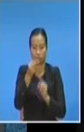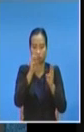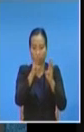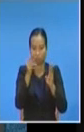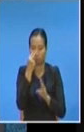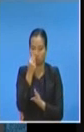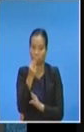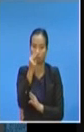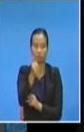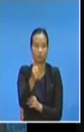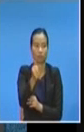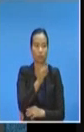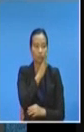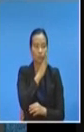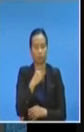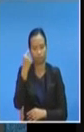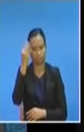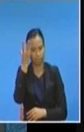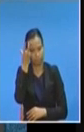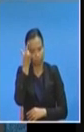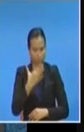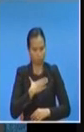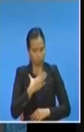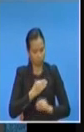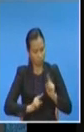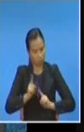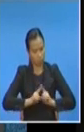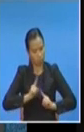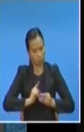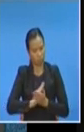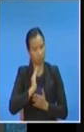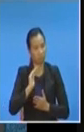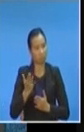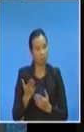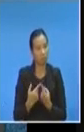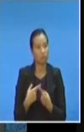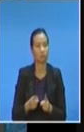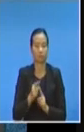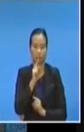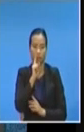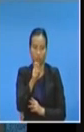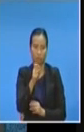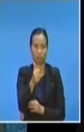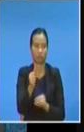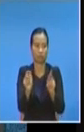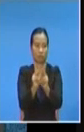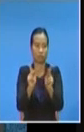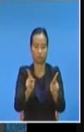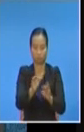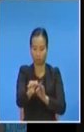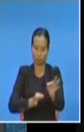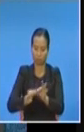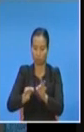ได้หากมีผู้สงสัยหรือเครือบแคลงสงสัยในผลการประเมินคณะกรรมการจะต้องตอบชี้แจง